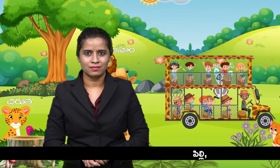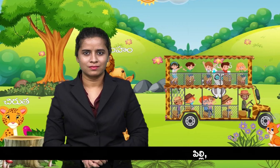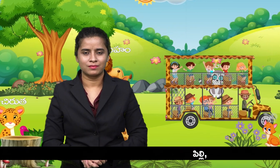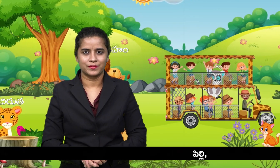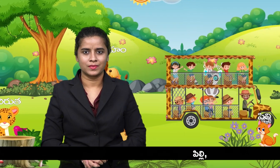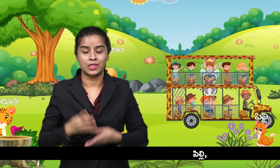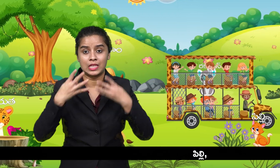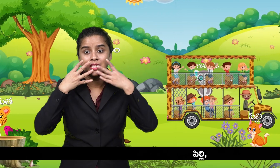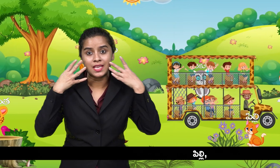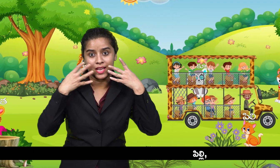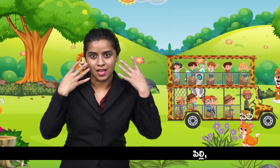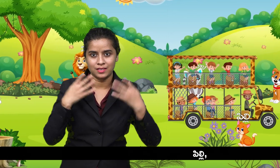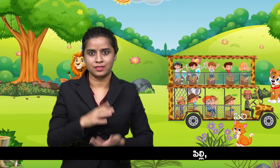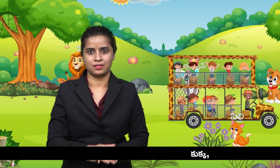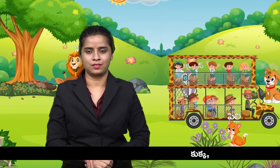పిల్లి,